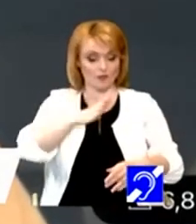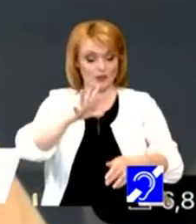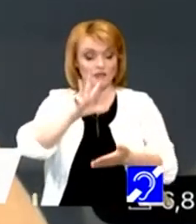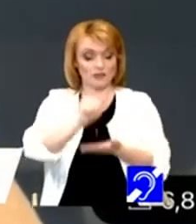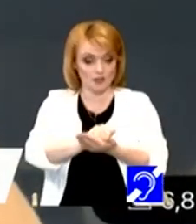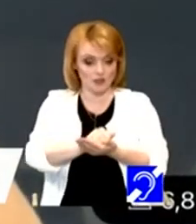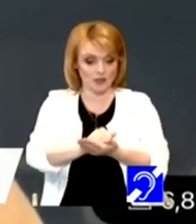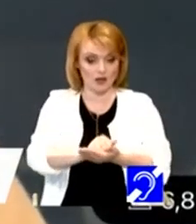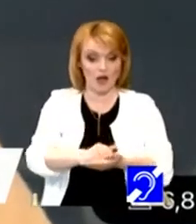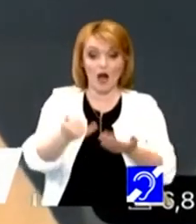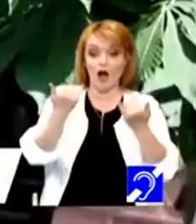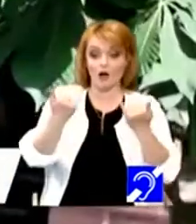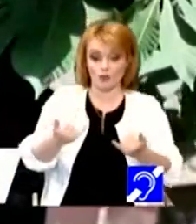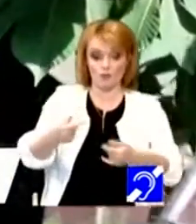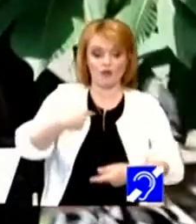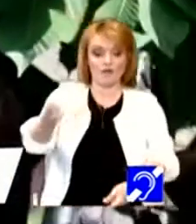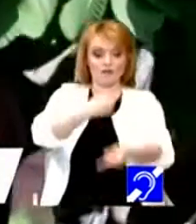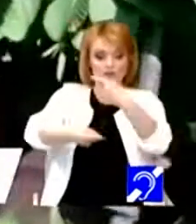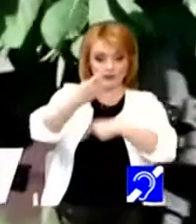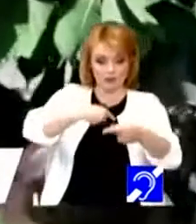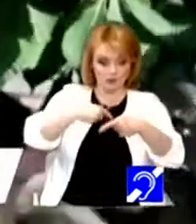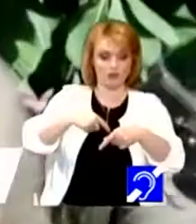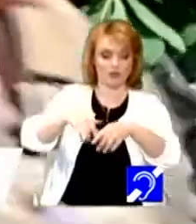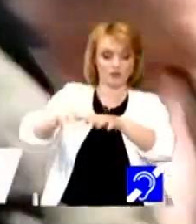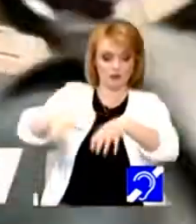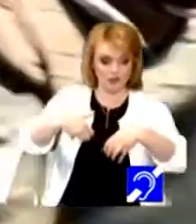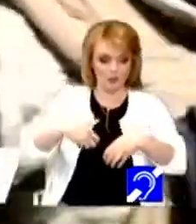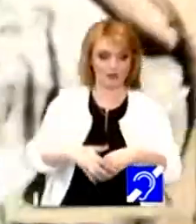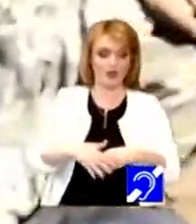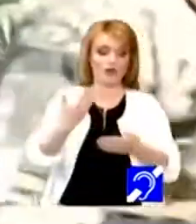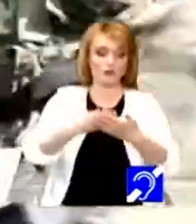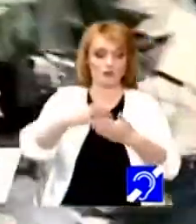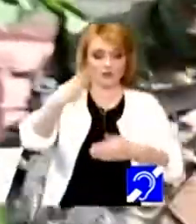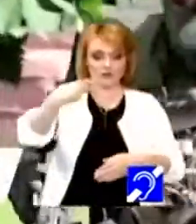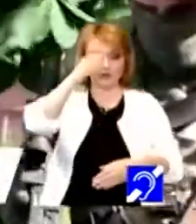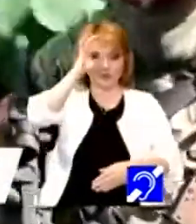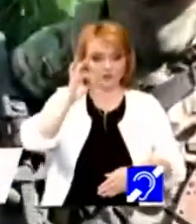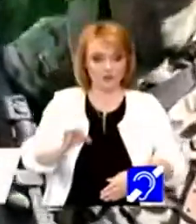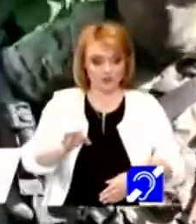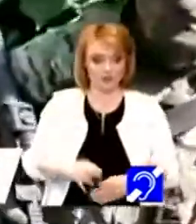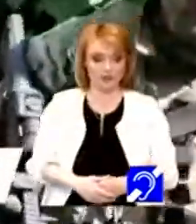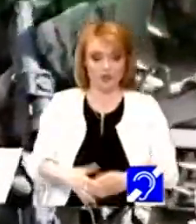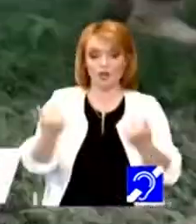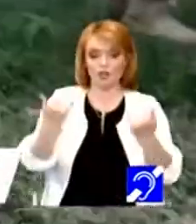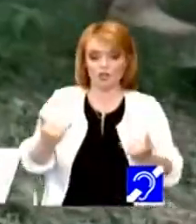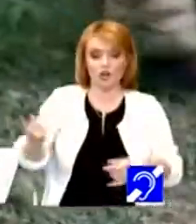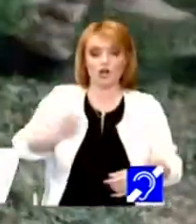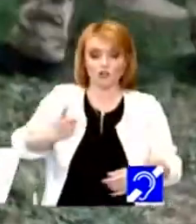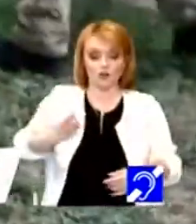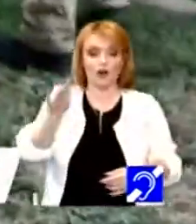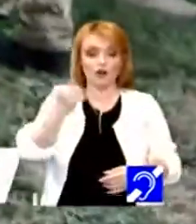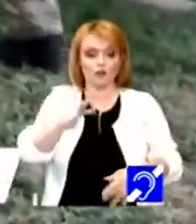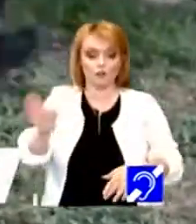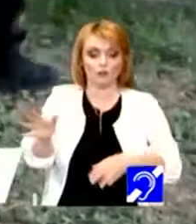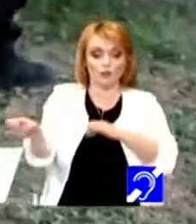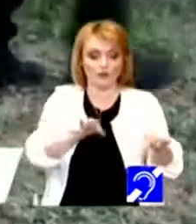70 захоплений, то зараз відсотків на 20 їх вже посунули назад. Я бачу